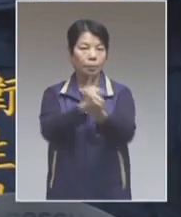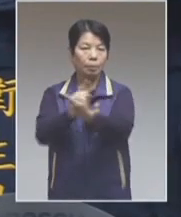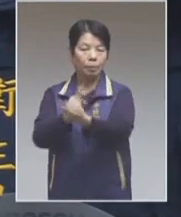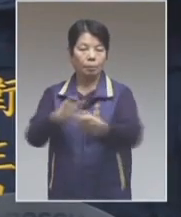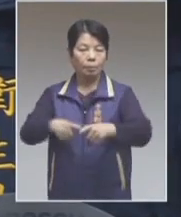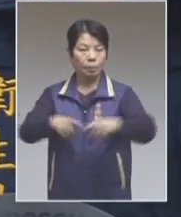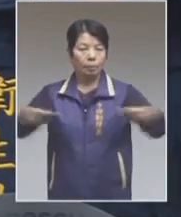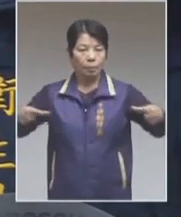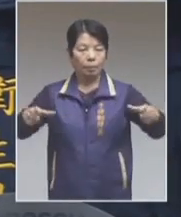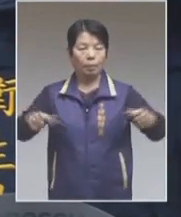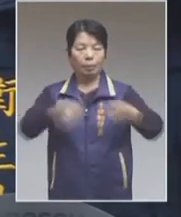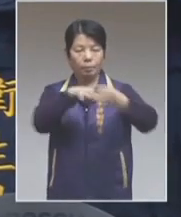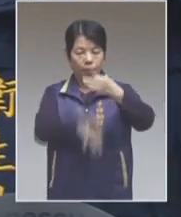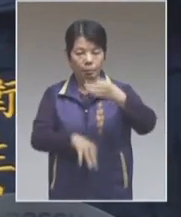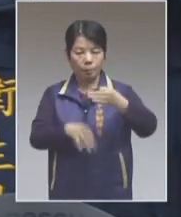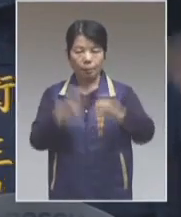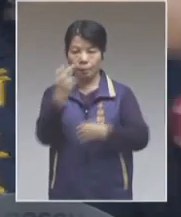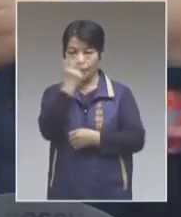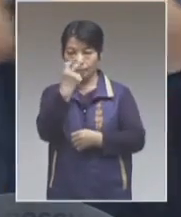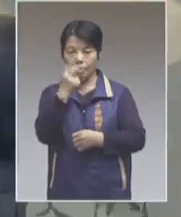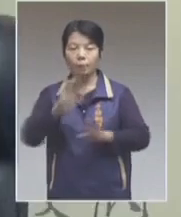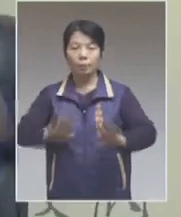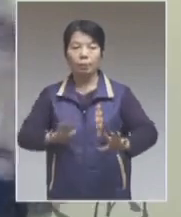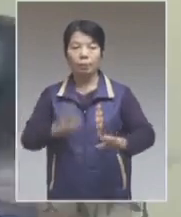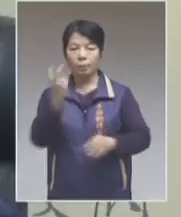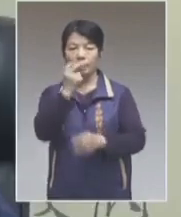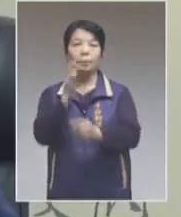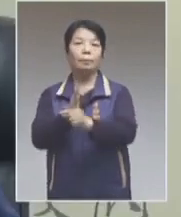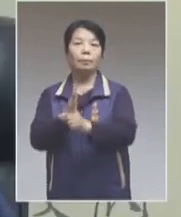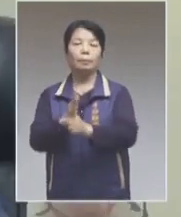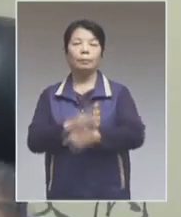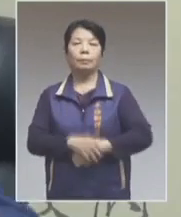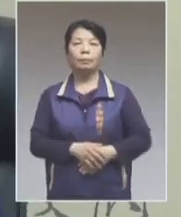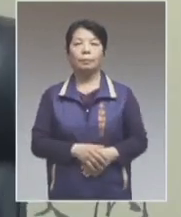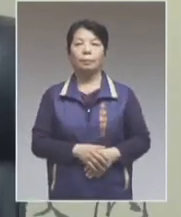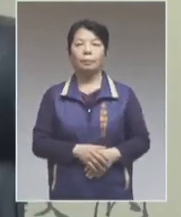框列采检，那目前在进行中。